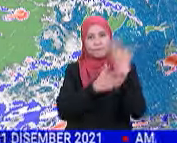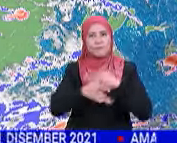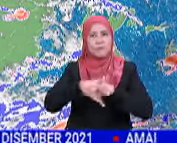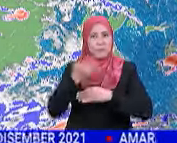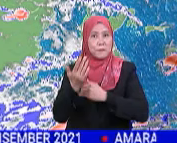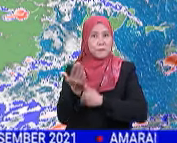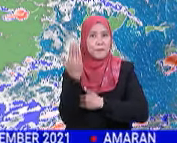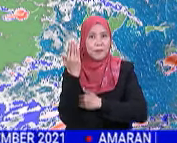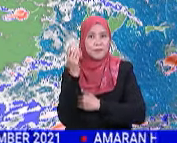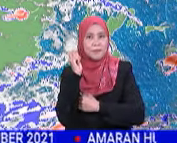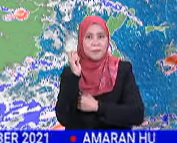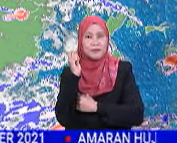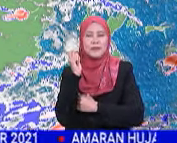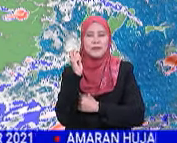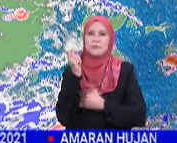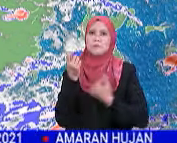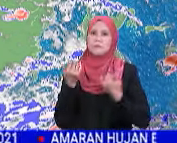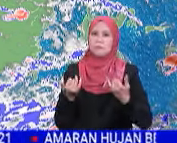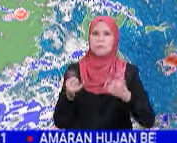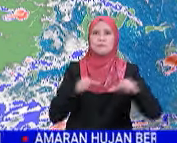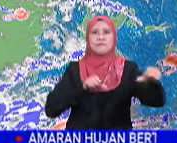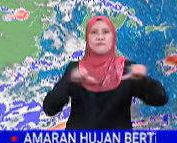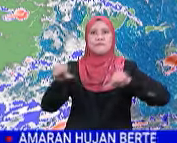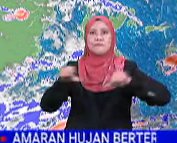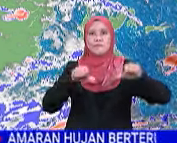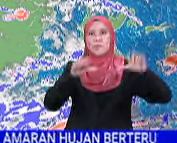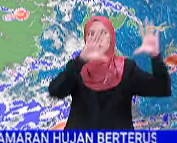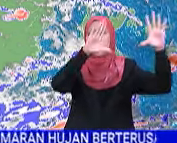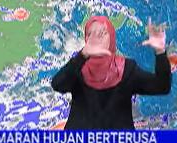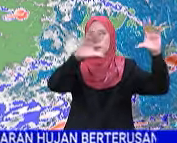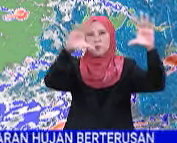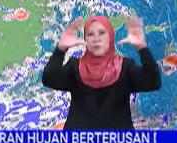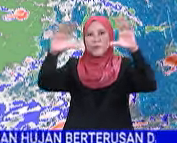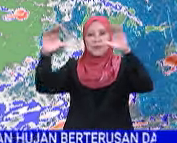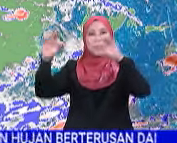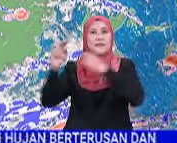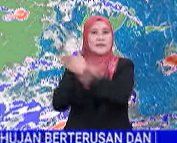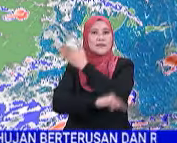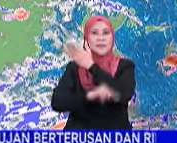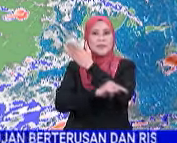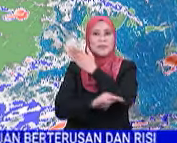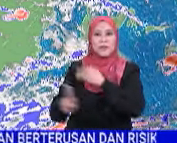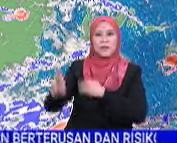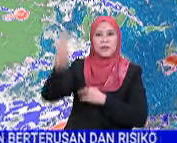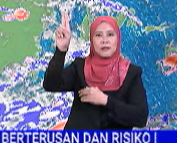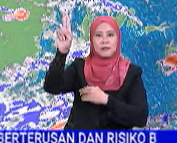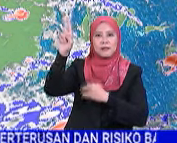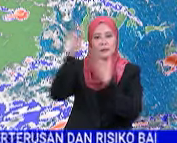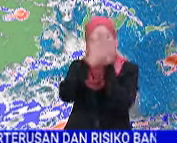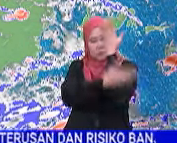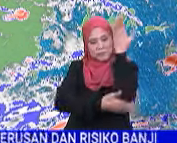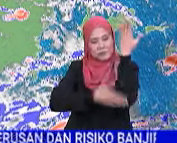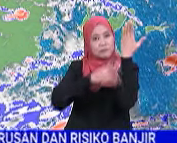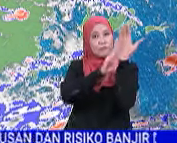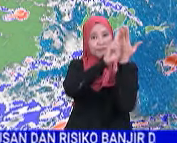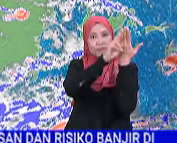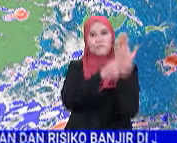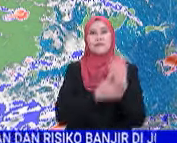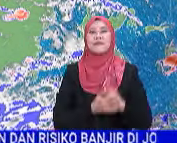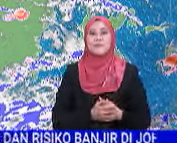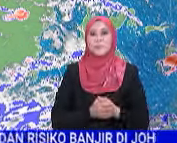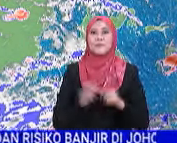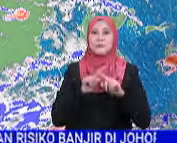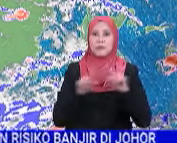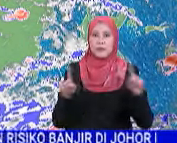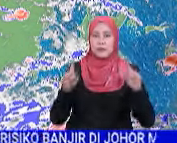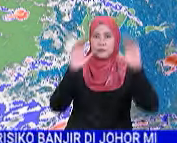awal pagi tadi kini semakin aktif dan turut memasuki negeri-negeri utara semenanjung. Oleh itu, Met Malaysia masih